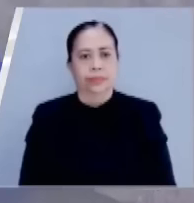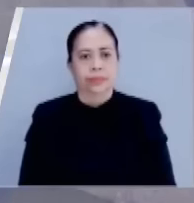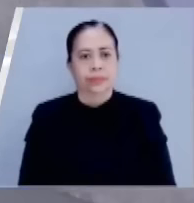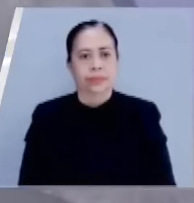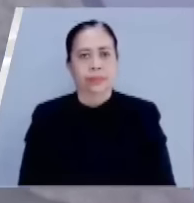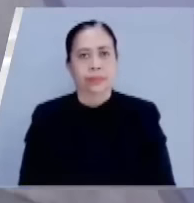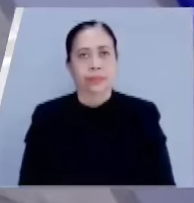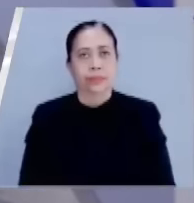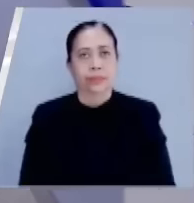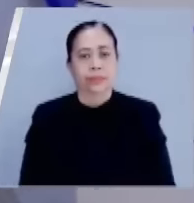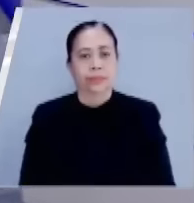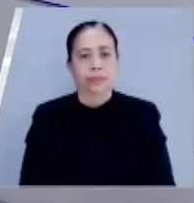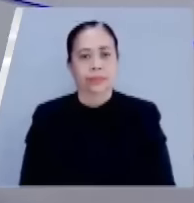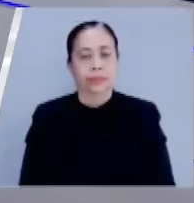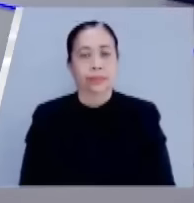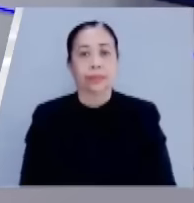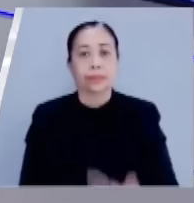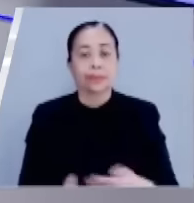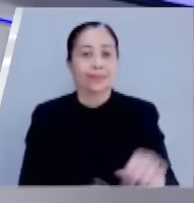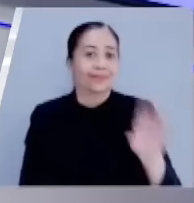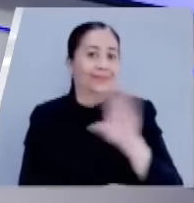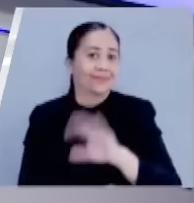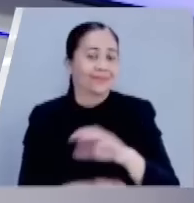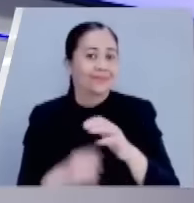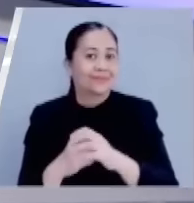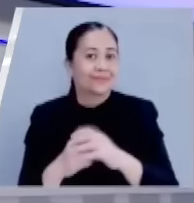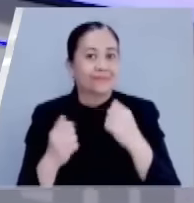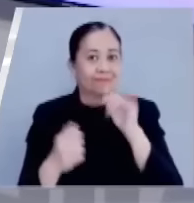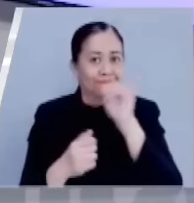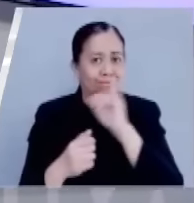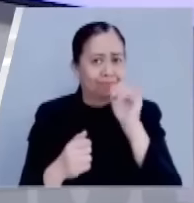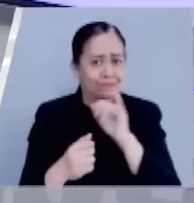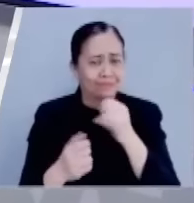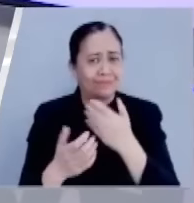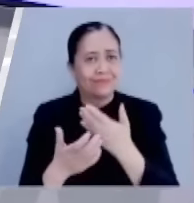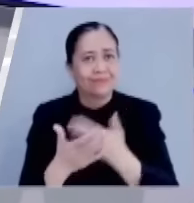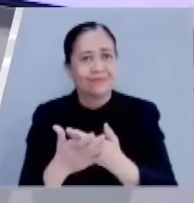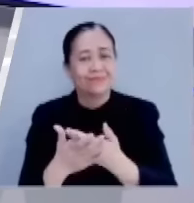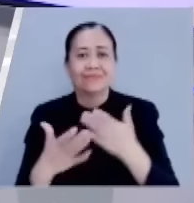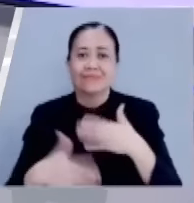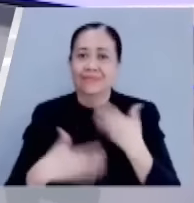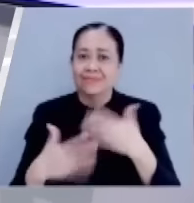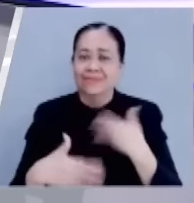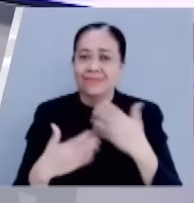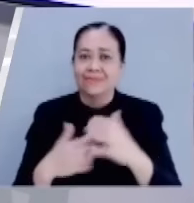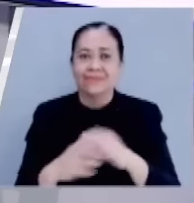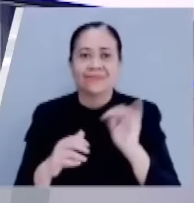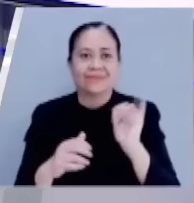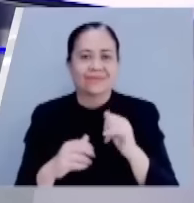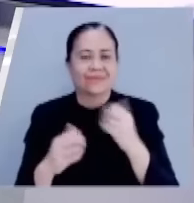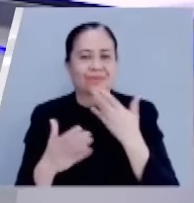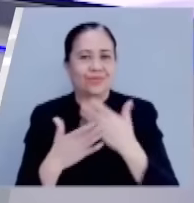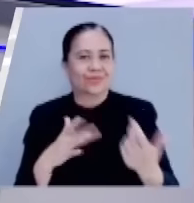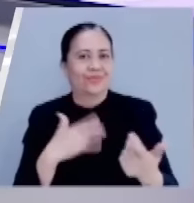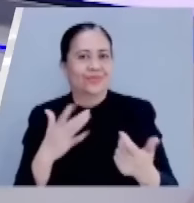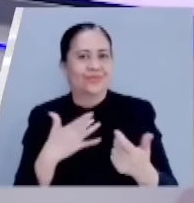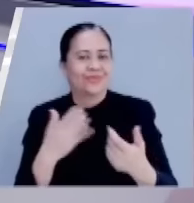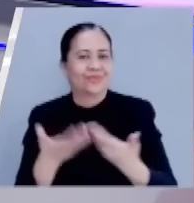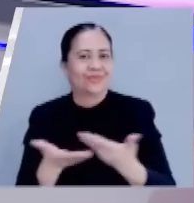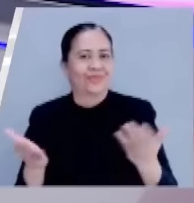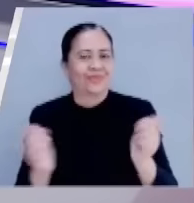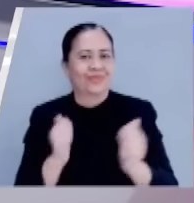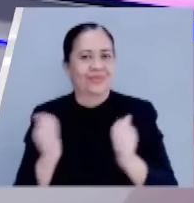Good evening mga kapuso, ika nga sa Ilocano, naragsak o masaya? Ganyan ang good vibes na hatid ng Kapuso Stars na